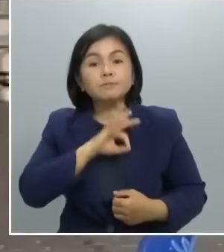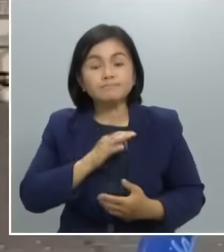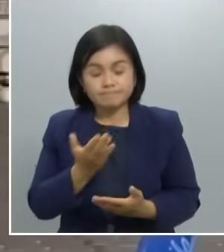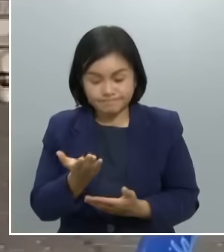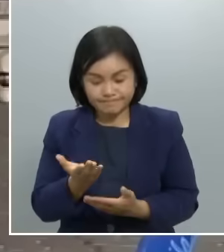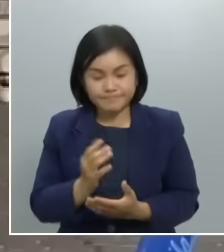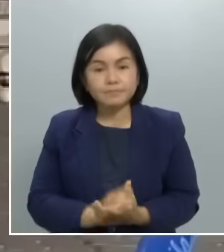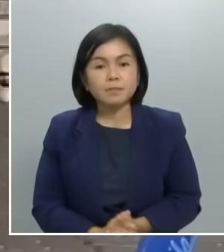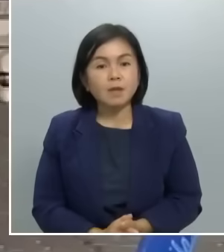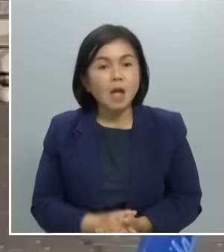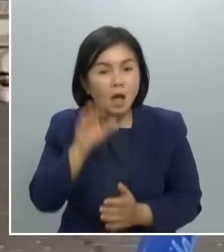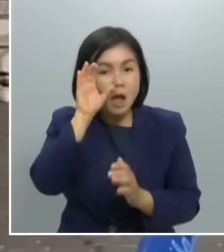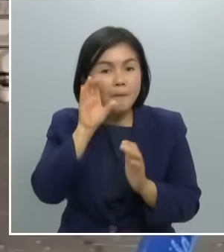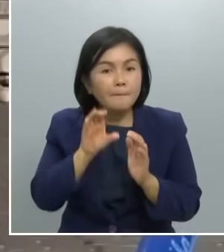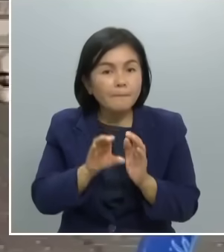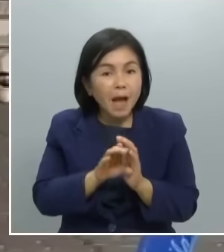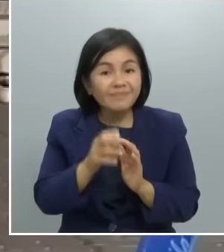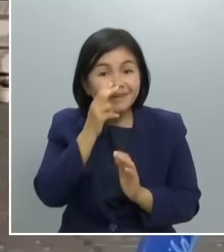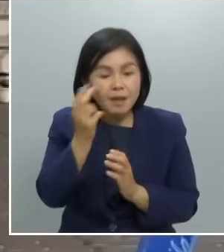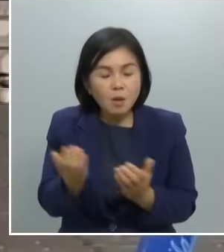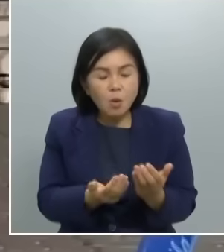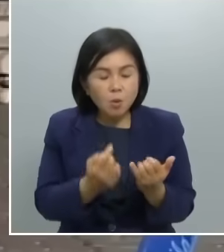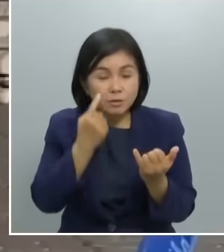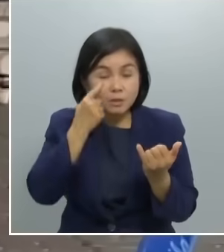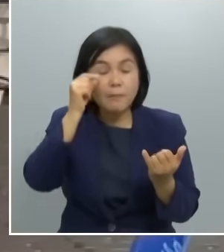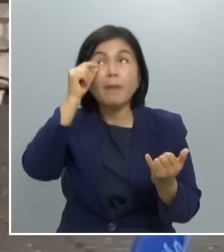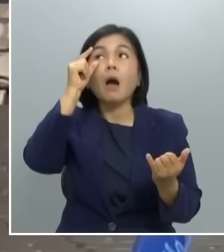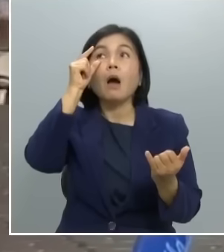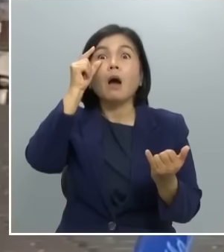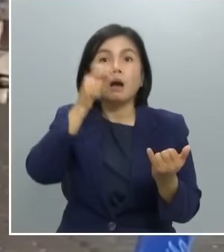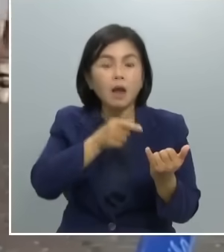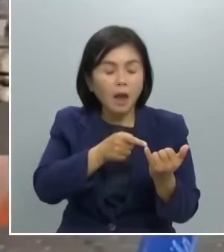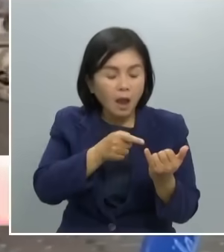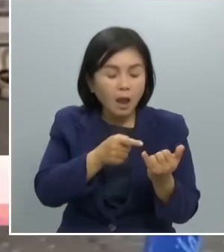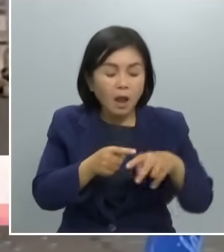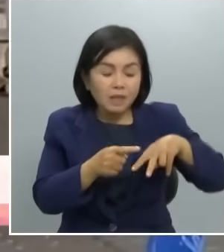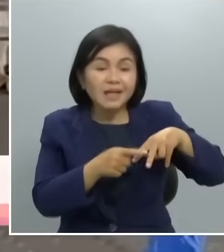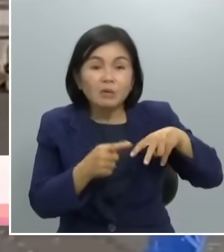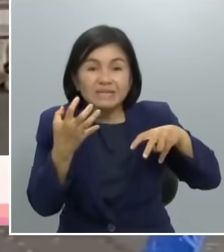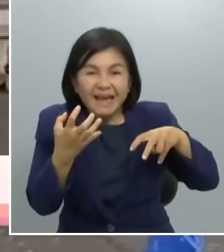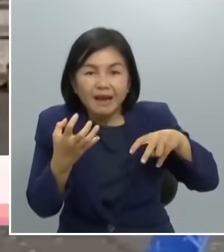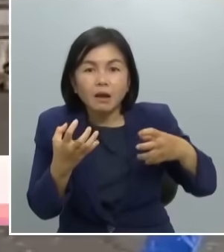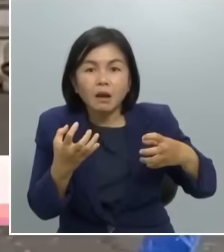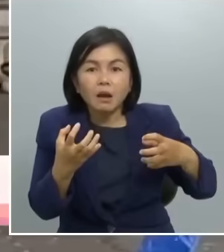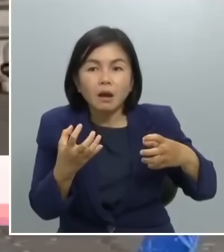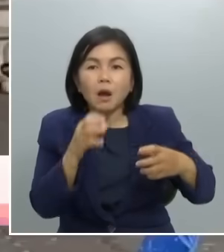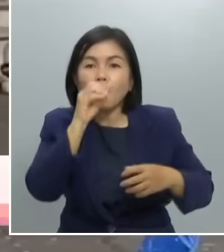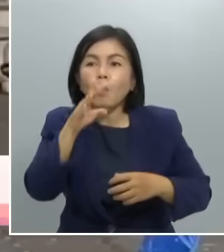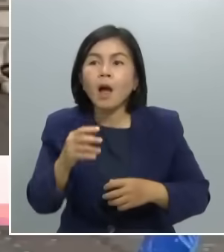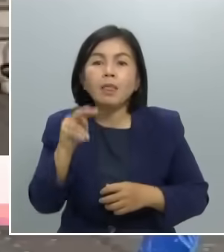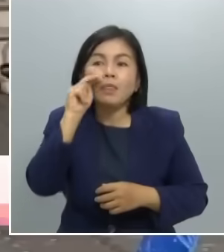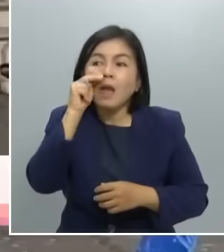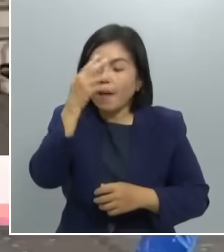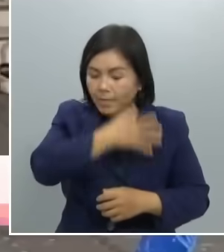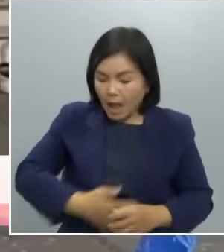ภาพแรกที่เห็นก็คือน้องนอนตาพลิกเท้าแข็งตัวยาวอยู่เขาก็บอกว่าน้องขาดน้ำอย่